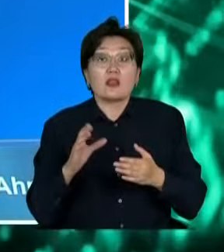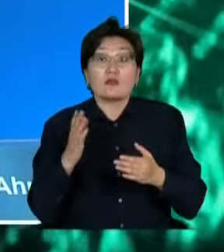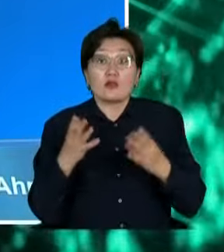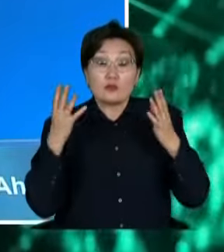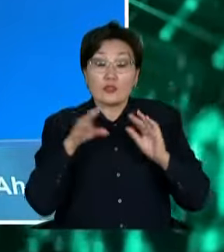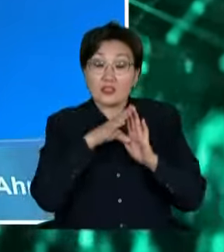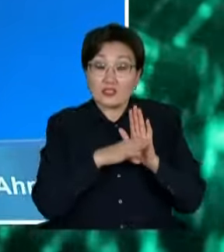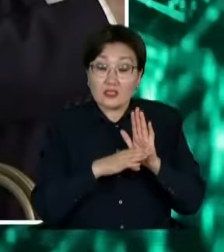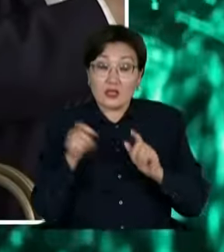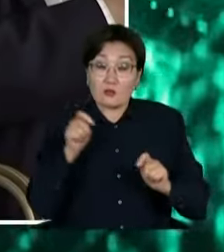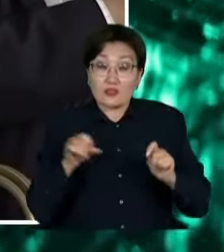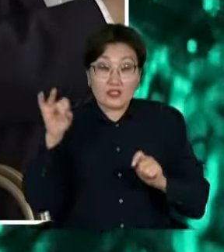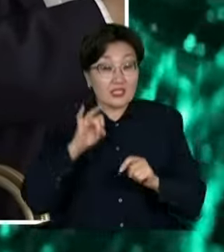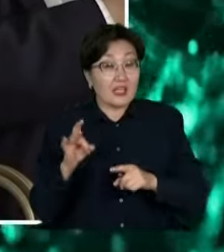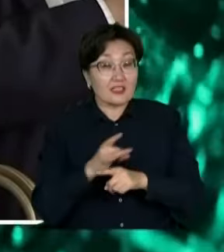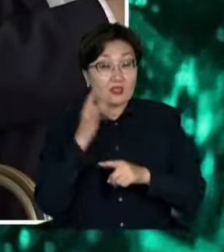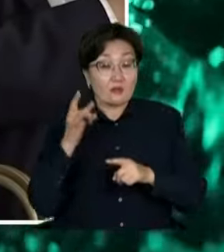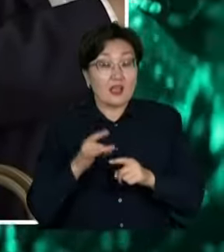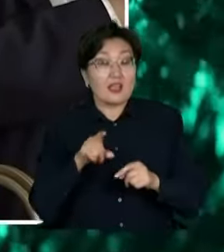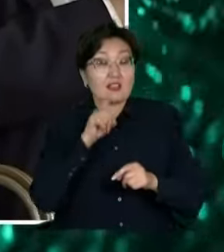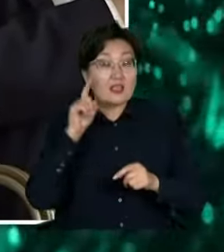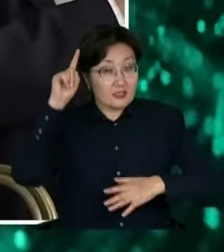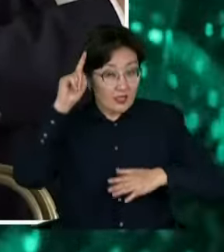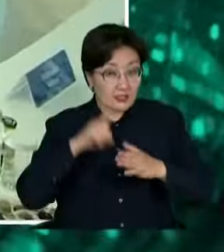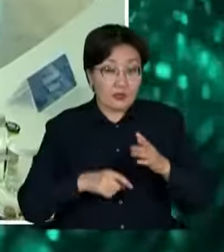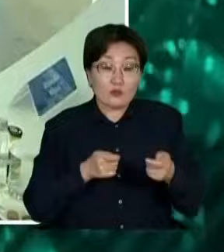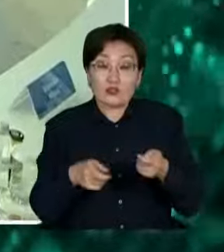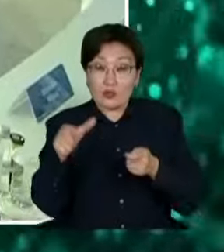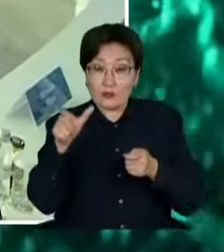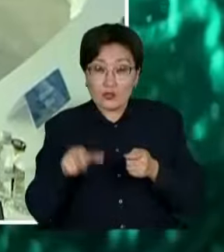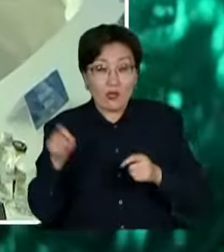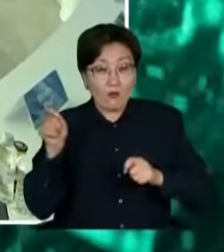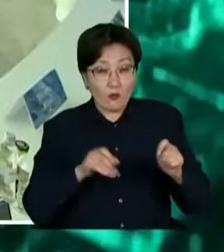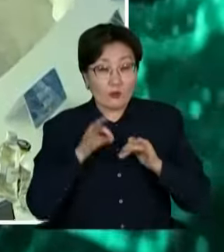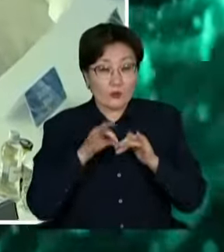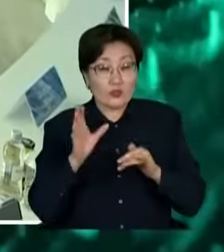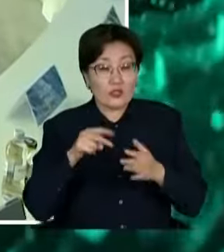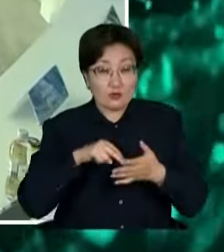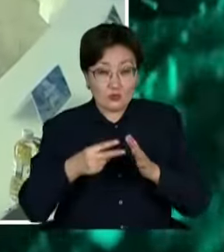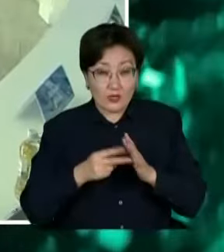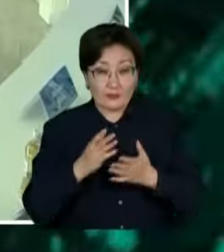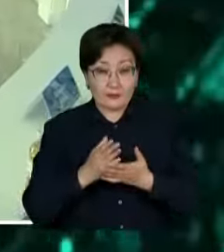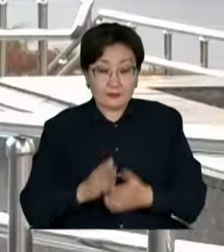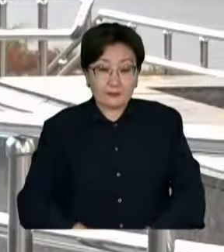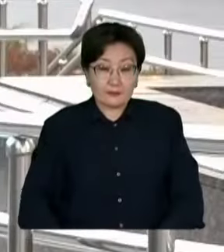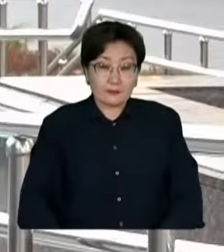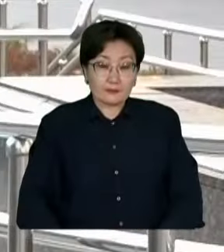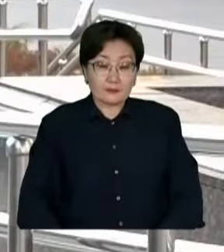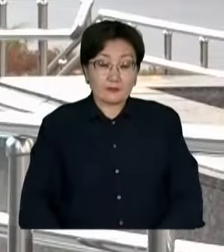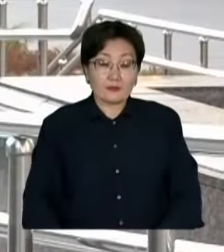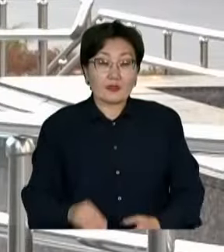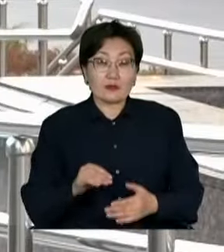тәртібінде съез тарихында алғаш рет жас діни көшбасшыларының форумы өтеді деп жоспарланған.